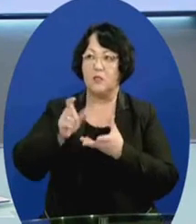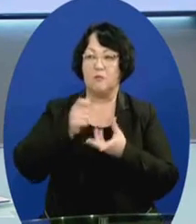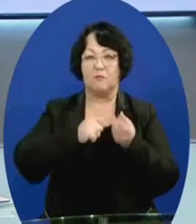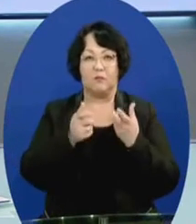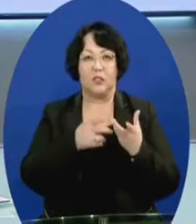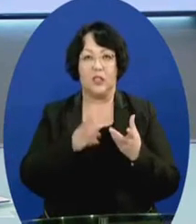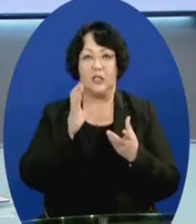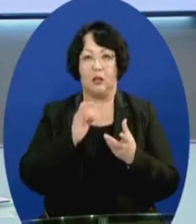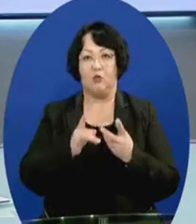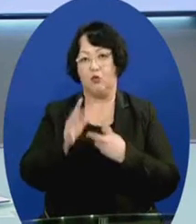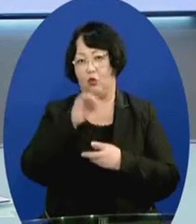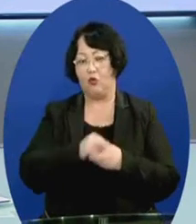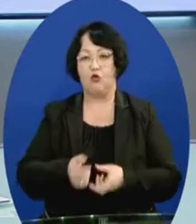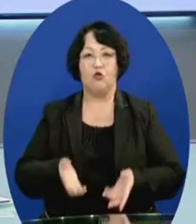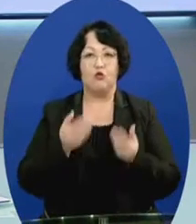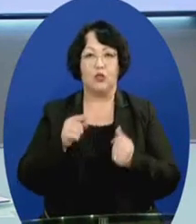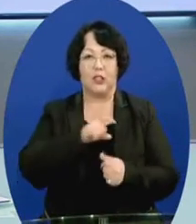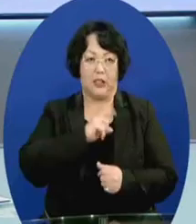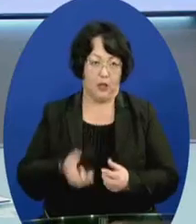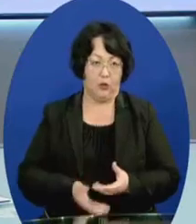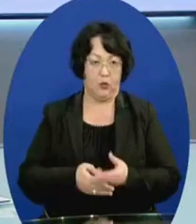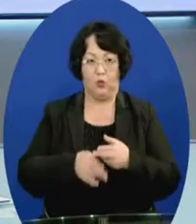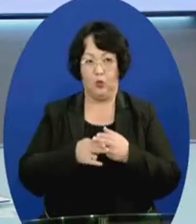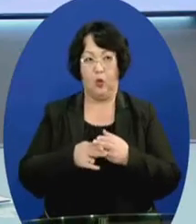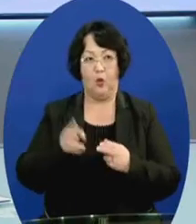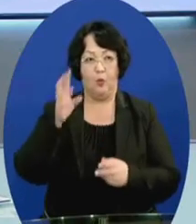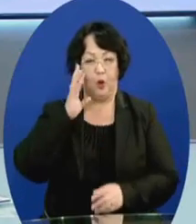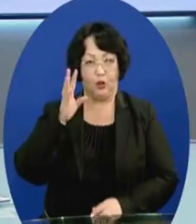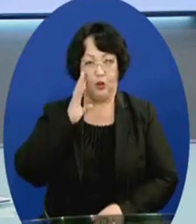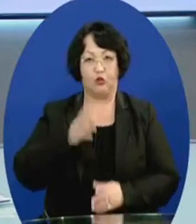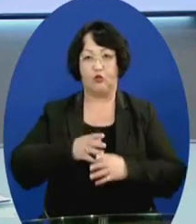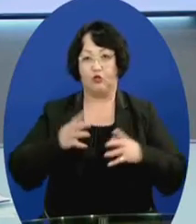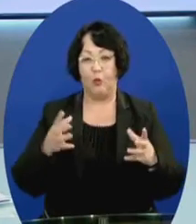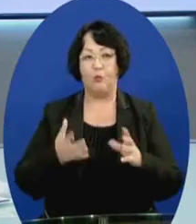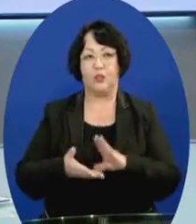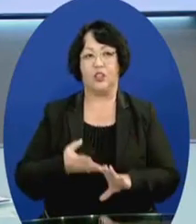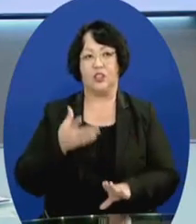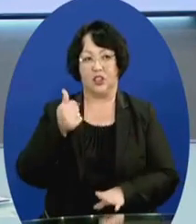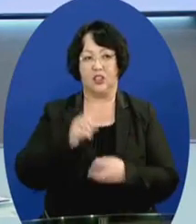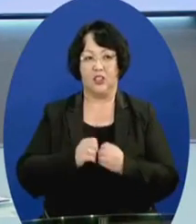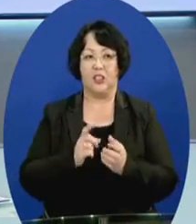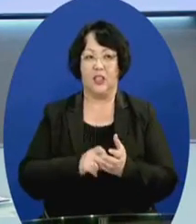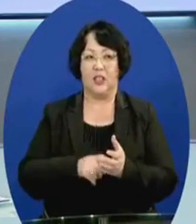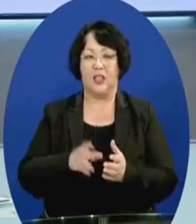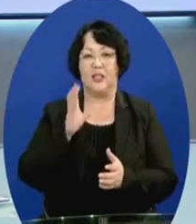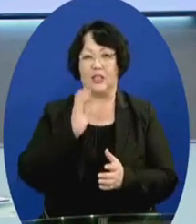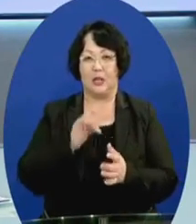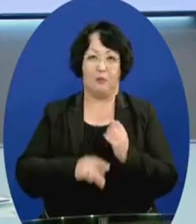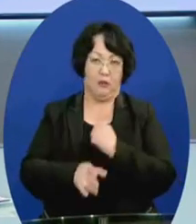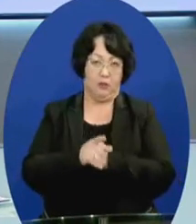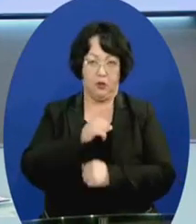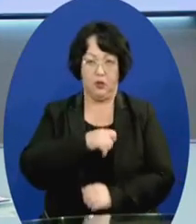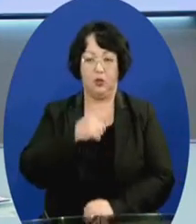хөрөнгө оруулалт, хөнгөлтэй зээл тусламжаас гадна бодлогын томоохон шинжилх хэрэгтэй гэж салбарынх нь хэлж